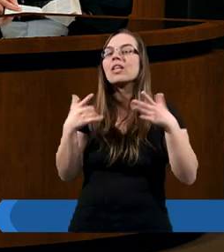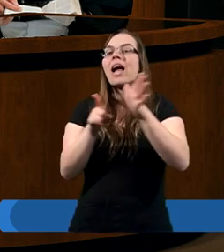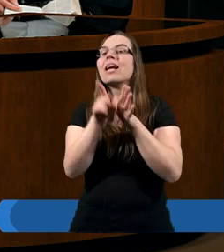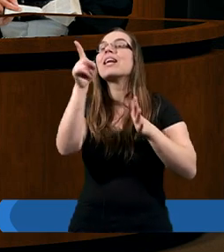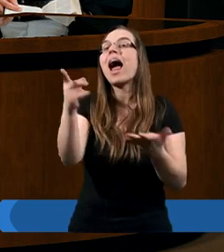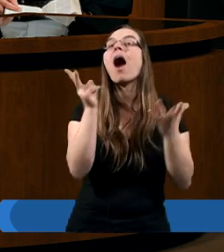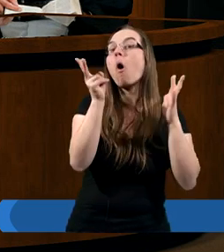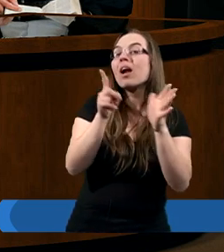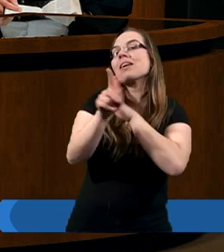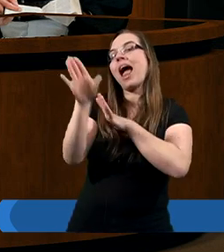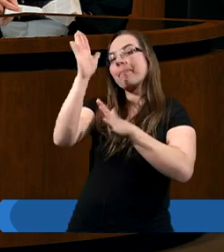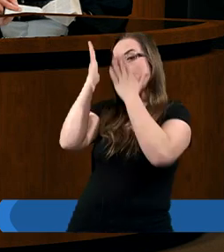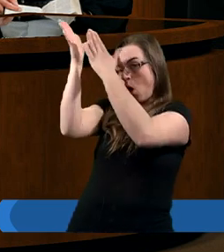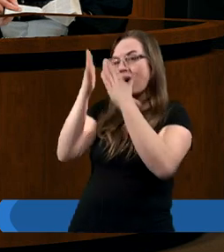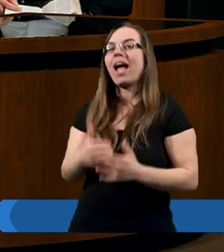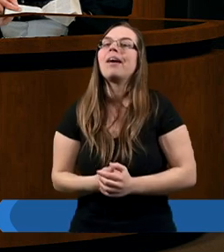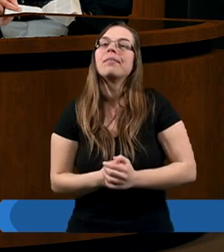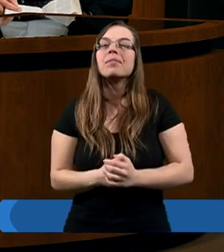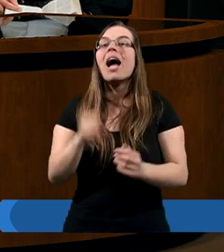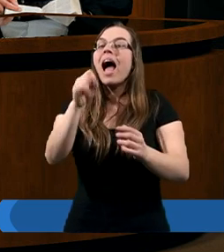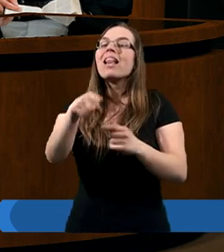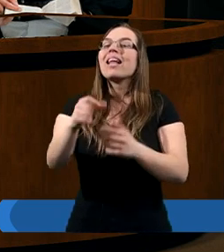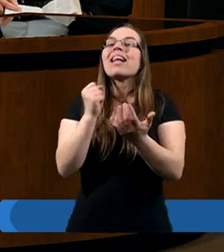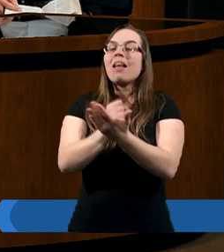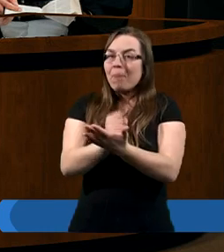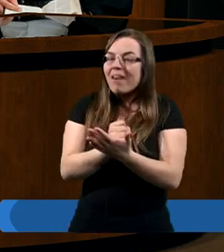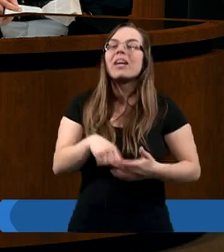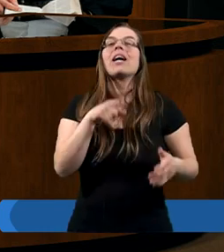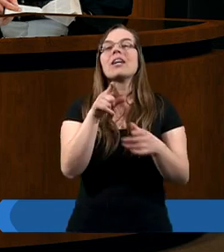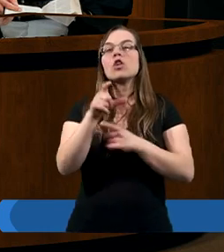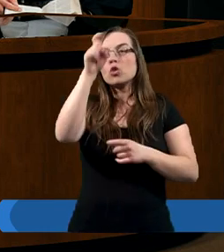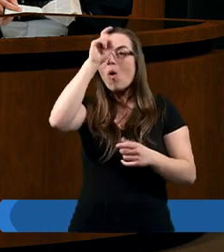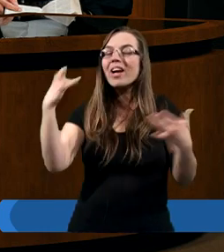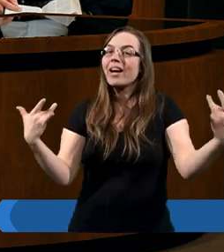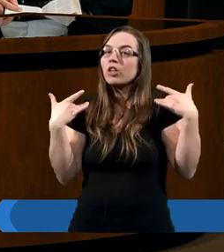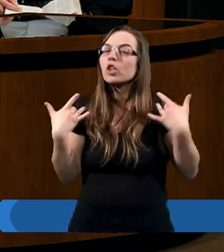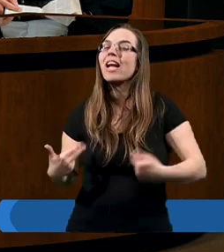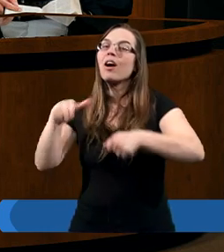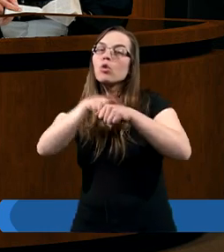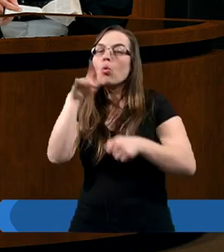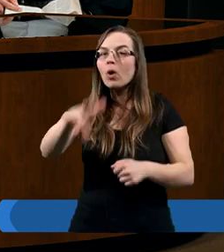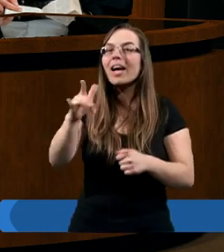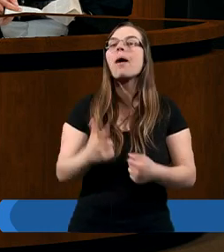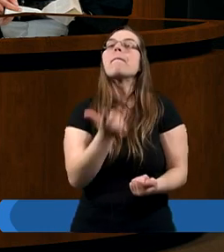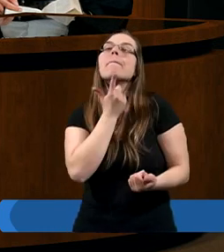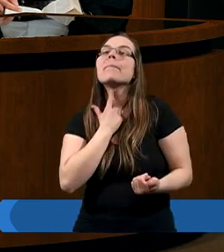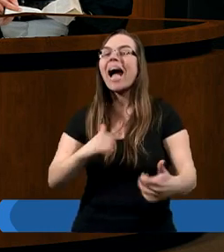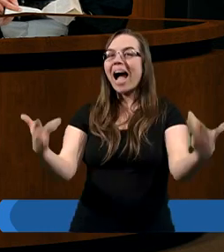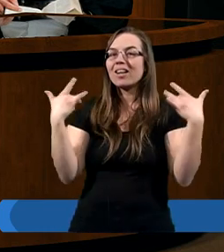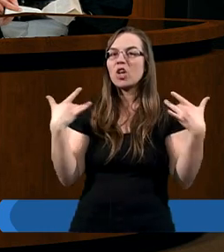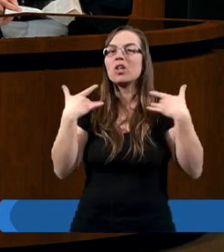dla Boga. A więc na ten aspekt życia człowieka, który pragnie